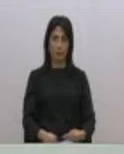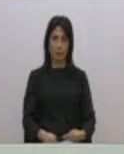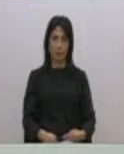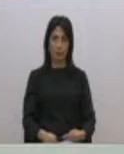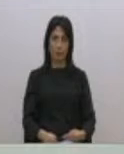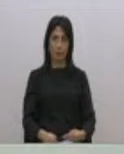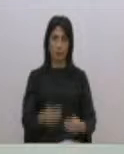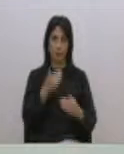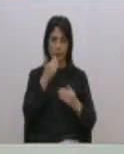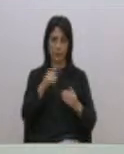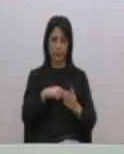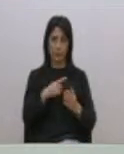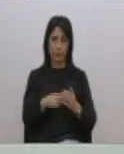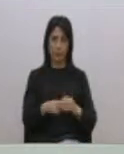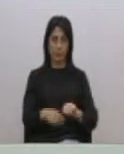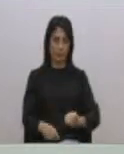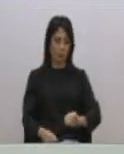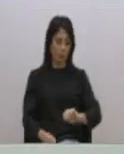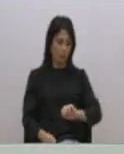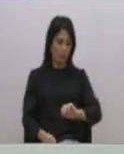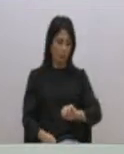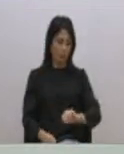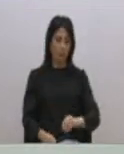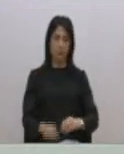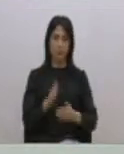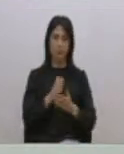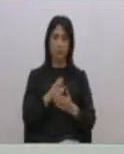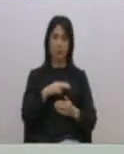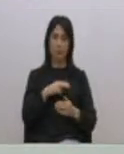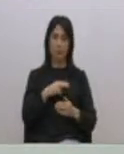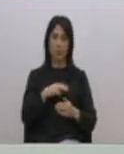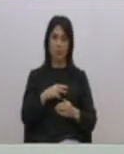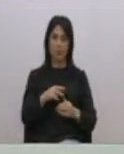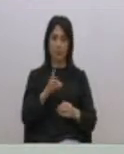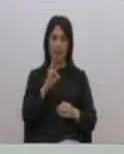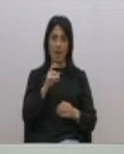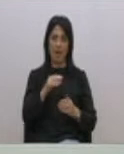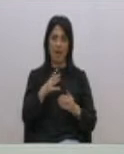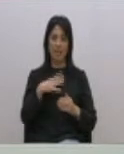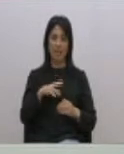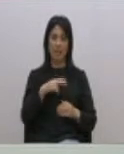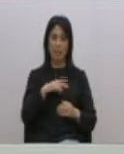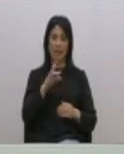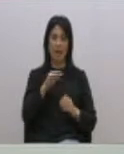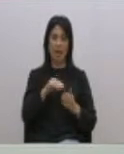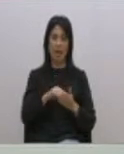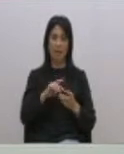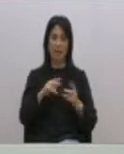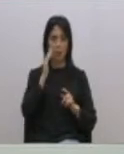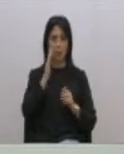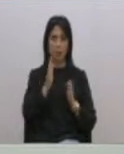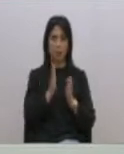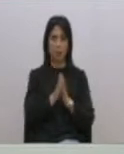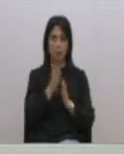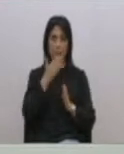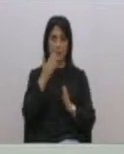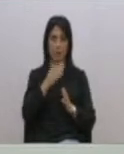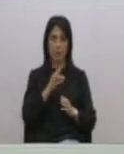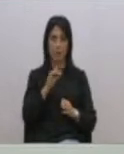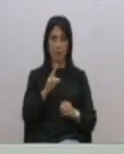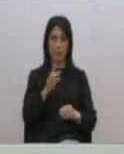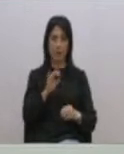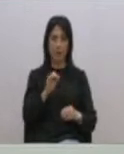Შემდეგი და ბოლო საკითხი დღეს არის პარლამენტის რეგლამენტის პროექტი საქართველოს პარლამენტის რეგლამენტში ცვლილების შეტანის შესახებ, რომელიც ბატონი